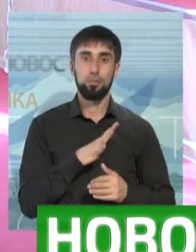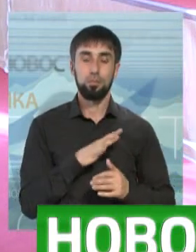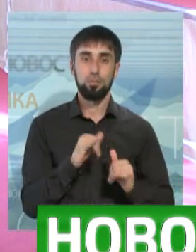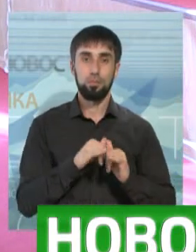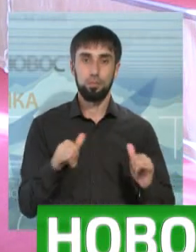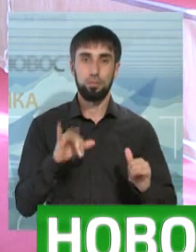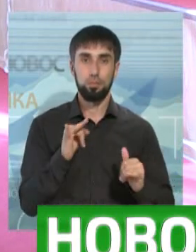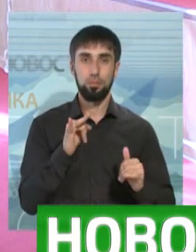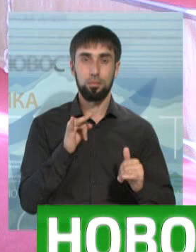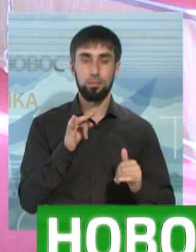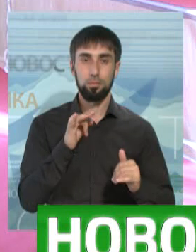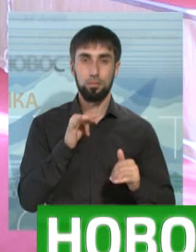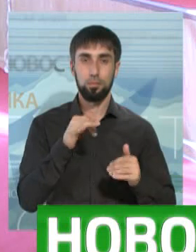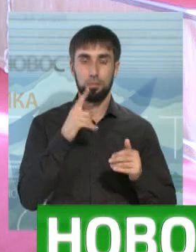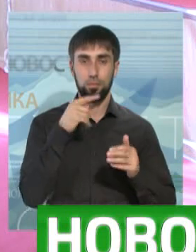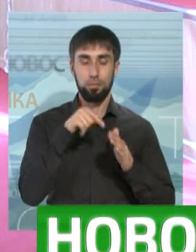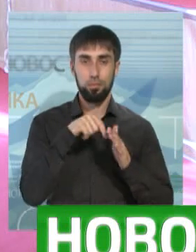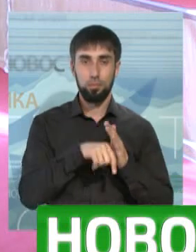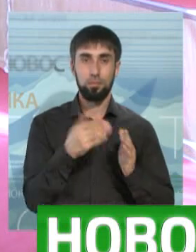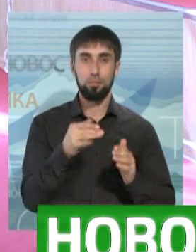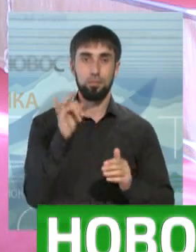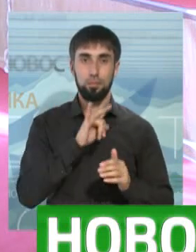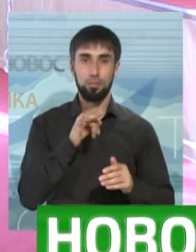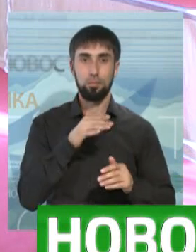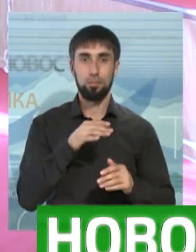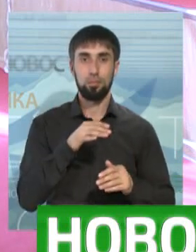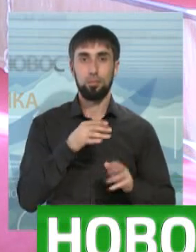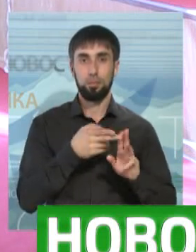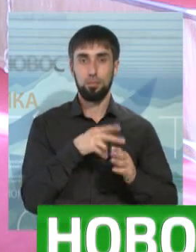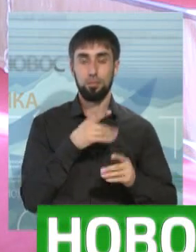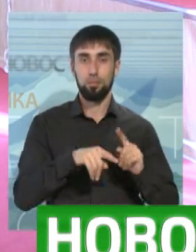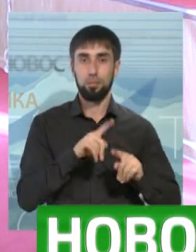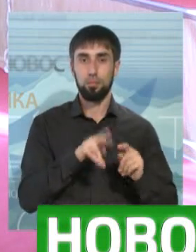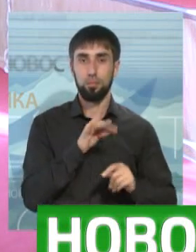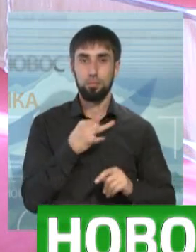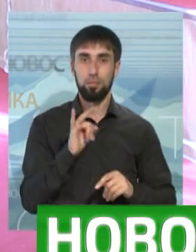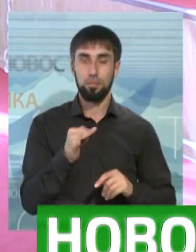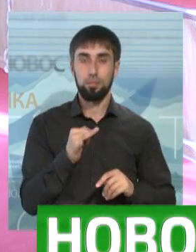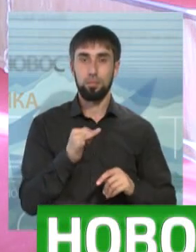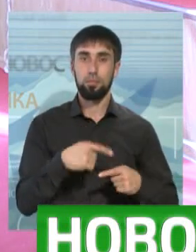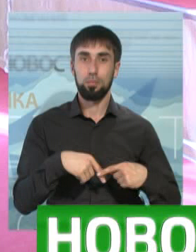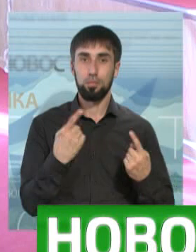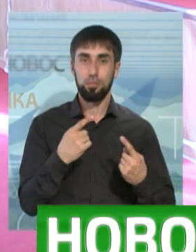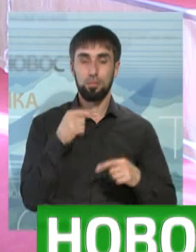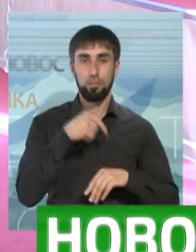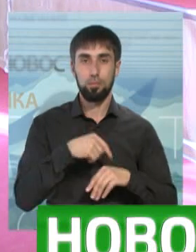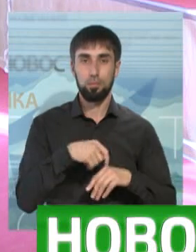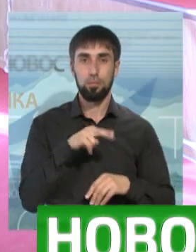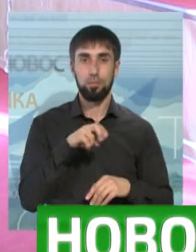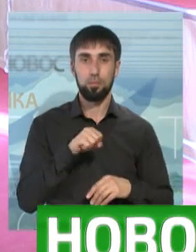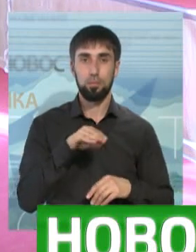и углубление знаний об истории родного края, развитие чувства патриотизма,